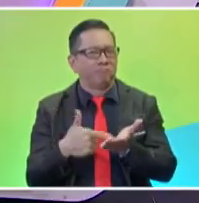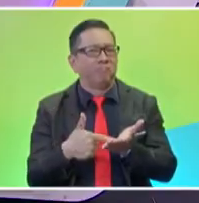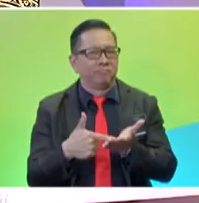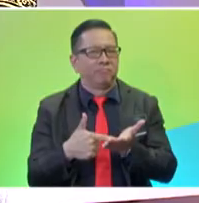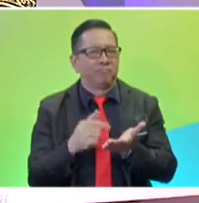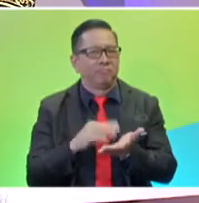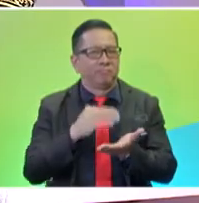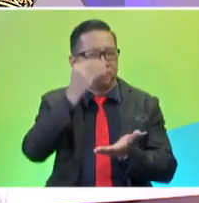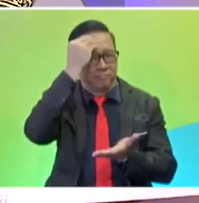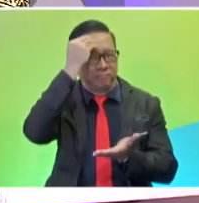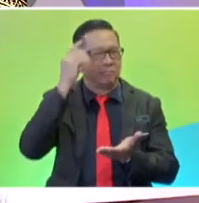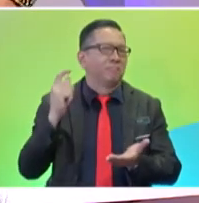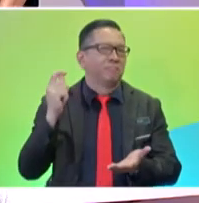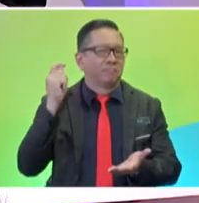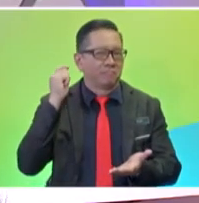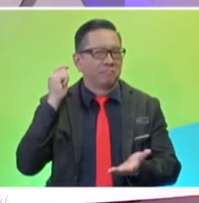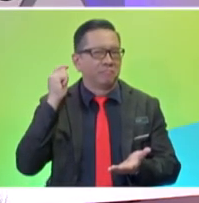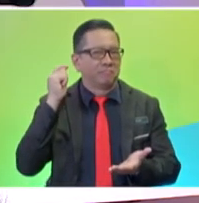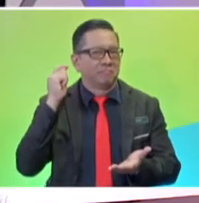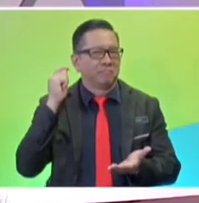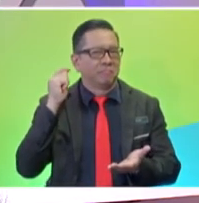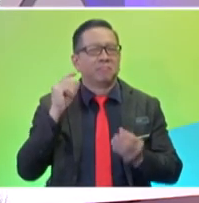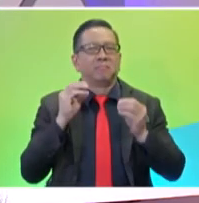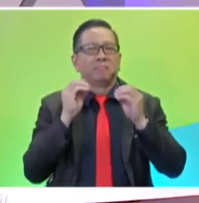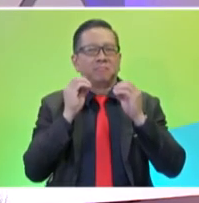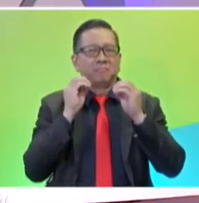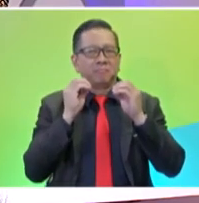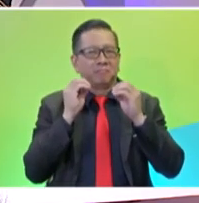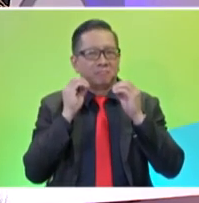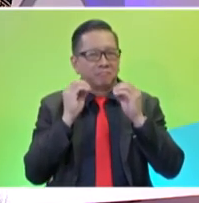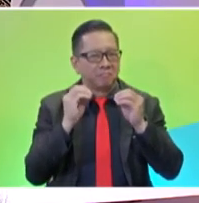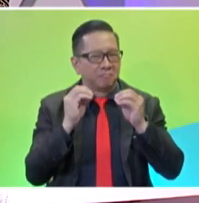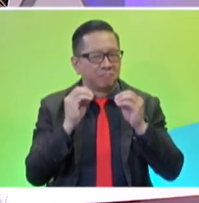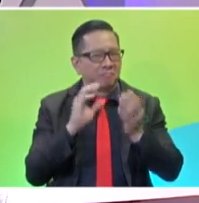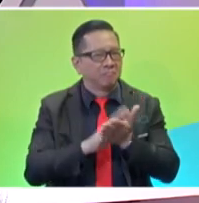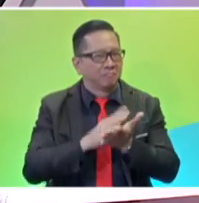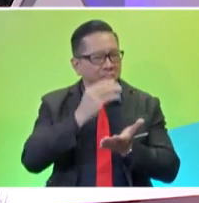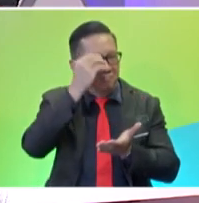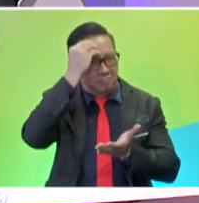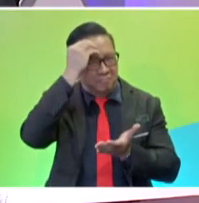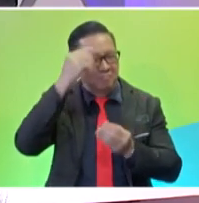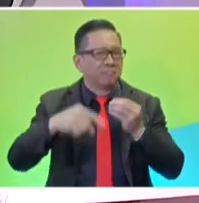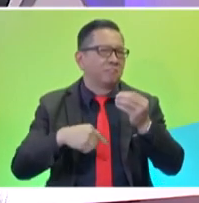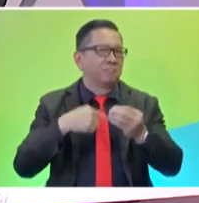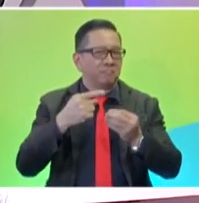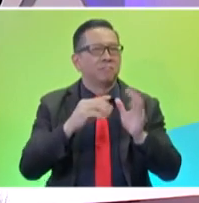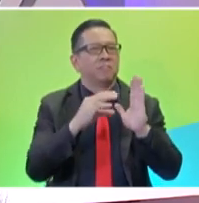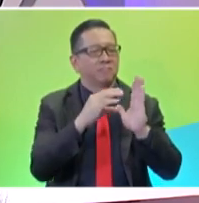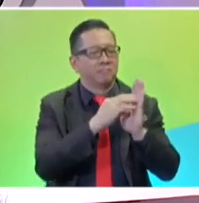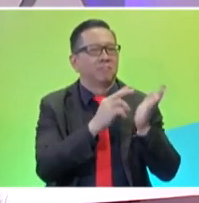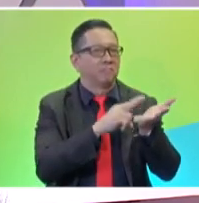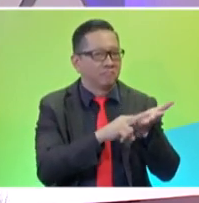tadi kita mengajar ataupun murid-murid kita belajar membaca petikan Ya